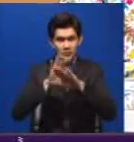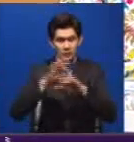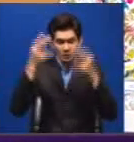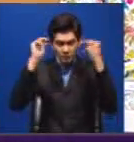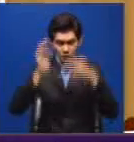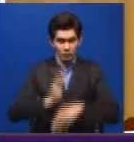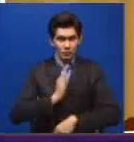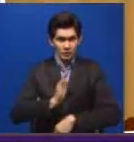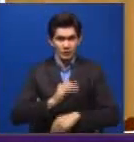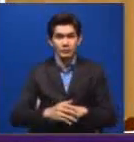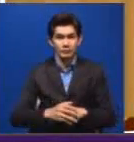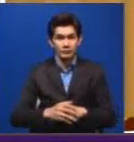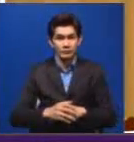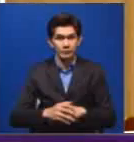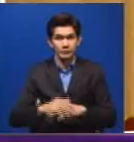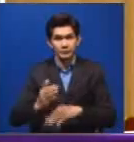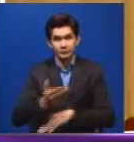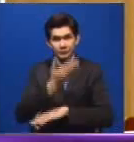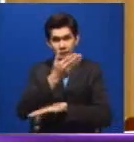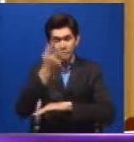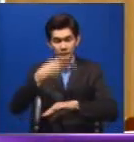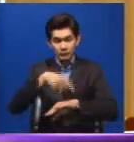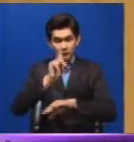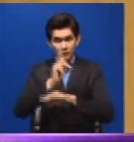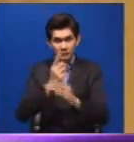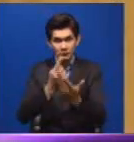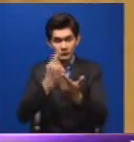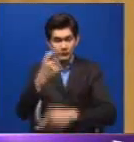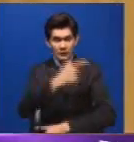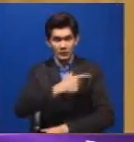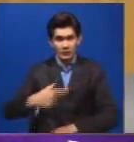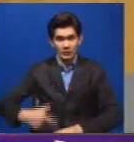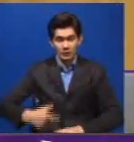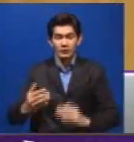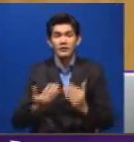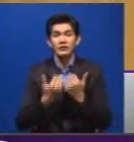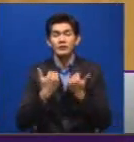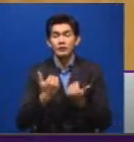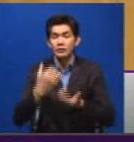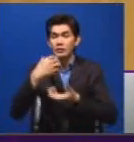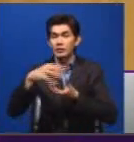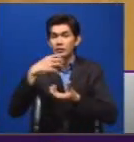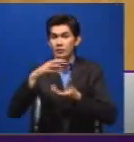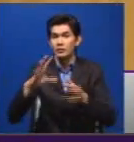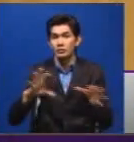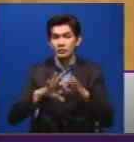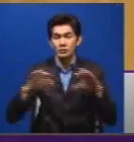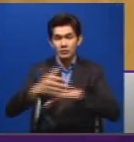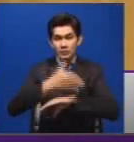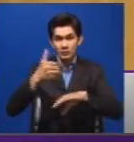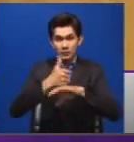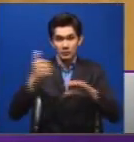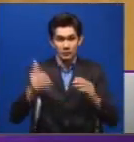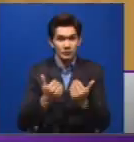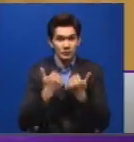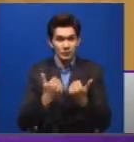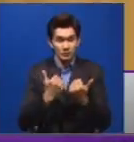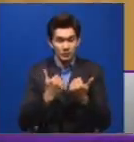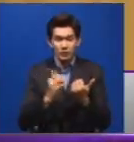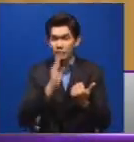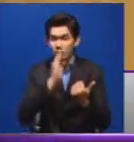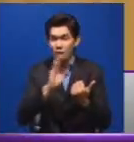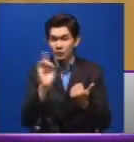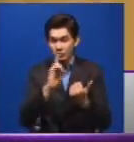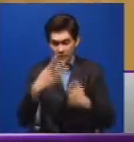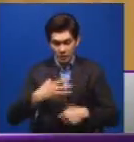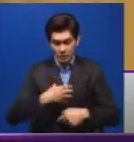างค่ะพลเอกเปรมตินสุรานนท์ประธานองคมนตรีและรัฐบุรุษค่ะกล่าวถึงสถานการณ์ทางการเมืองขณะนี้โดยต้อง